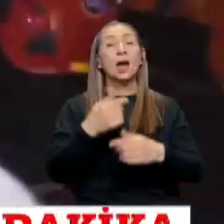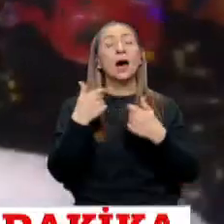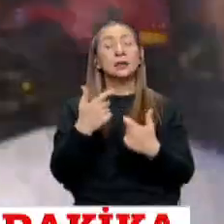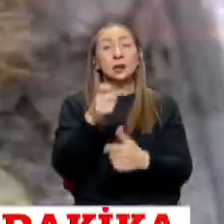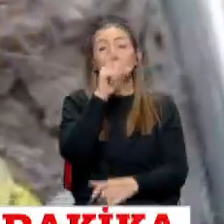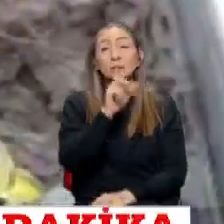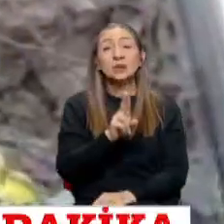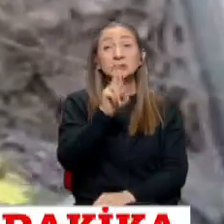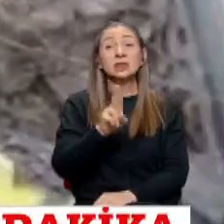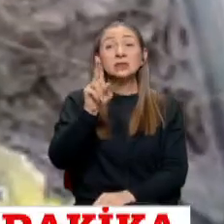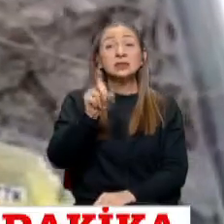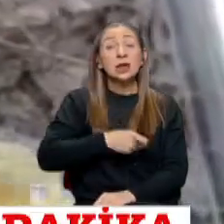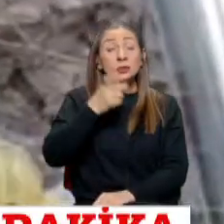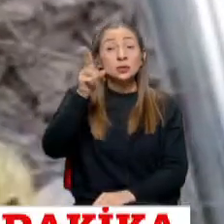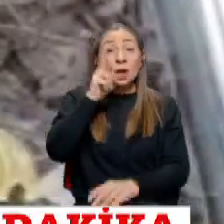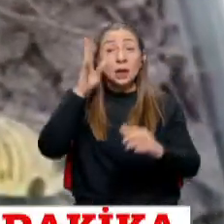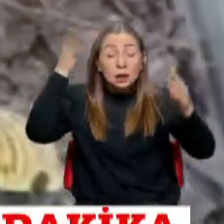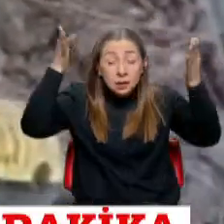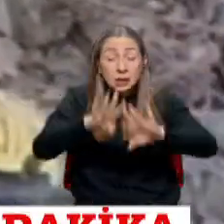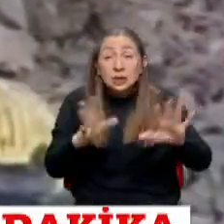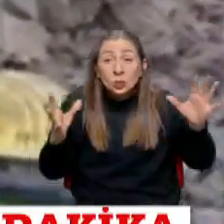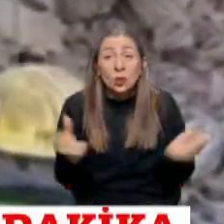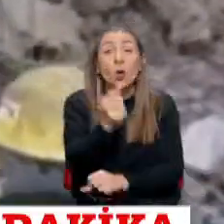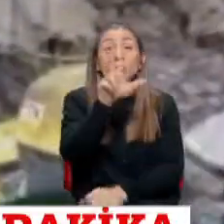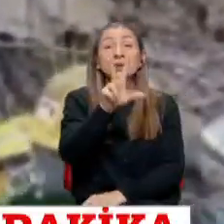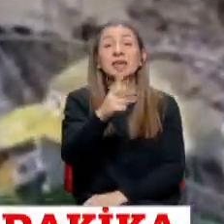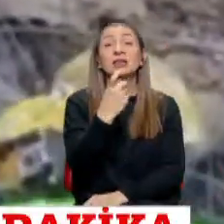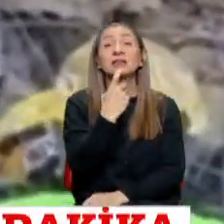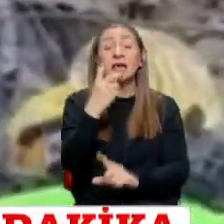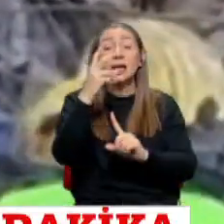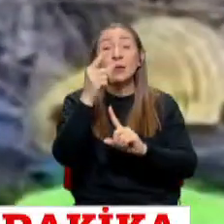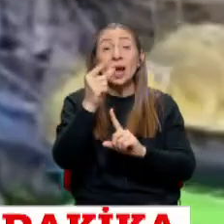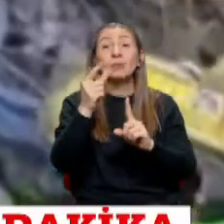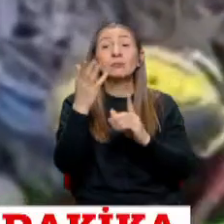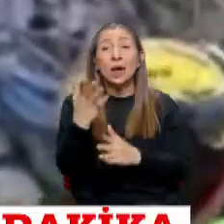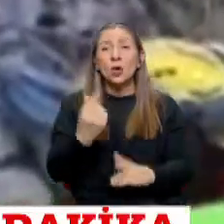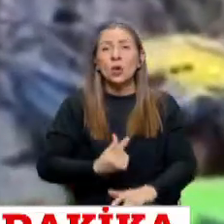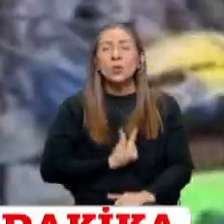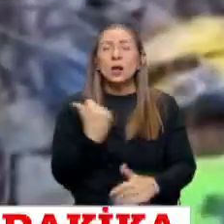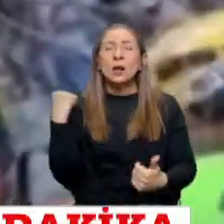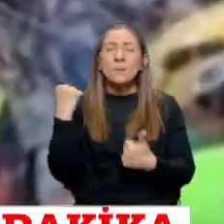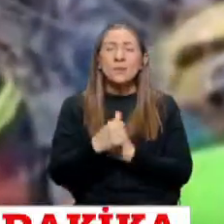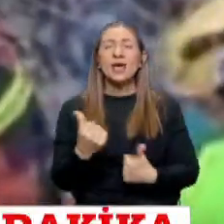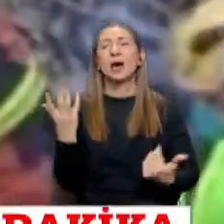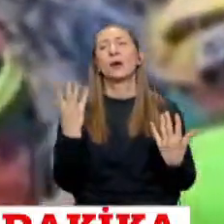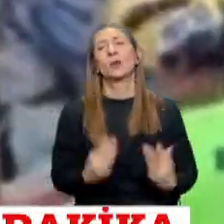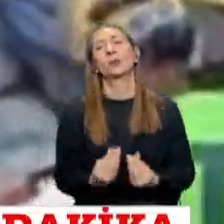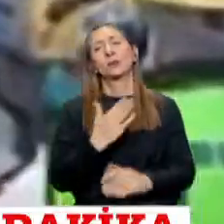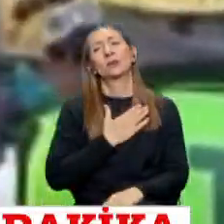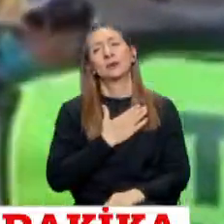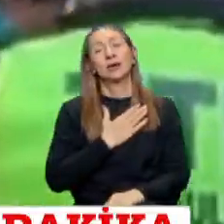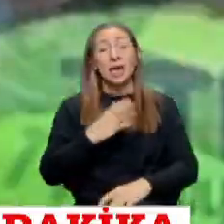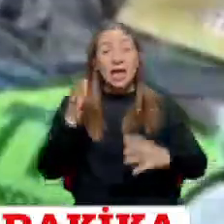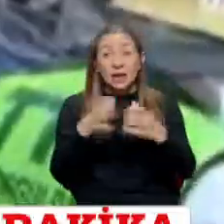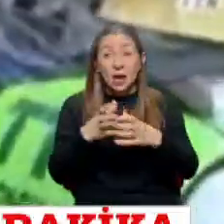Hatay'da 177 saatin sonunda enkazdan çıkarılan 32 yaşındaki İbrahim de umutları bir kez daha tazeledi.